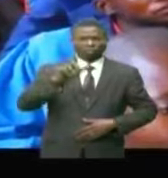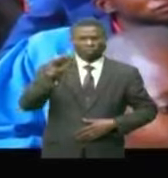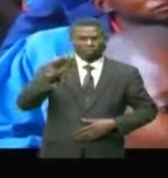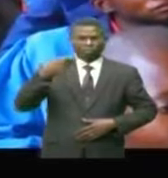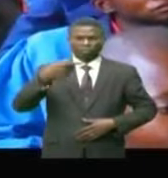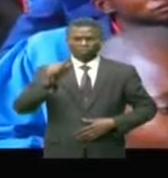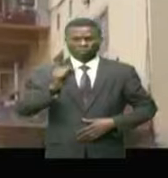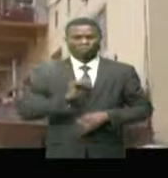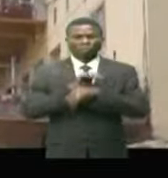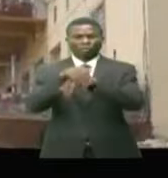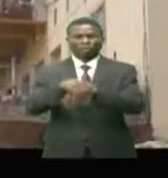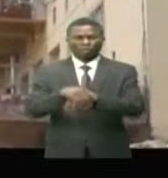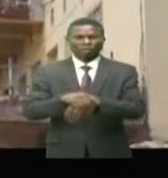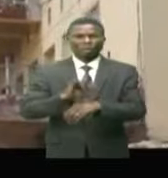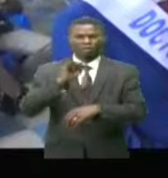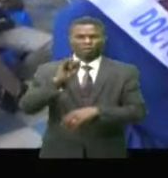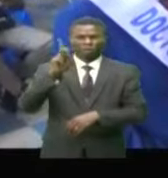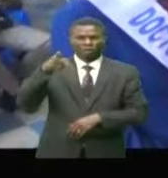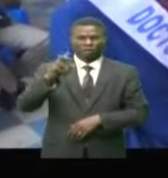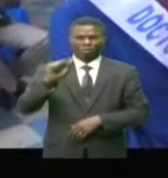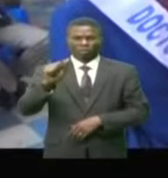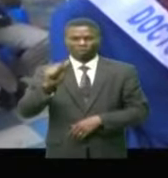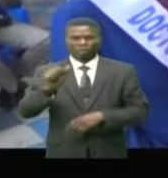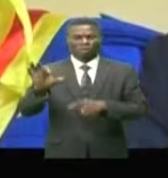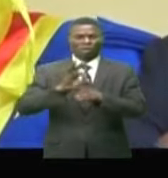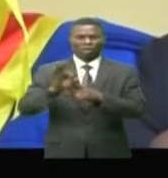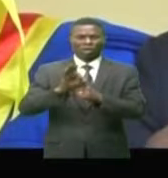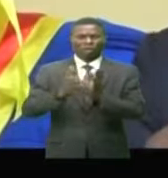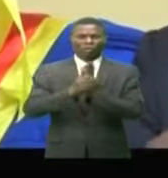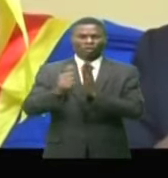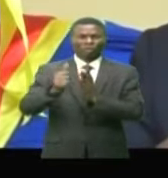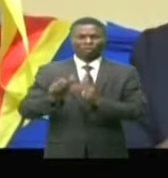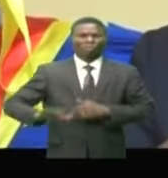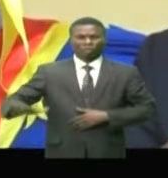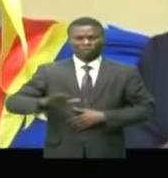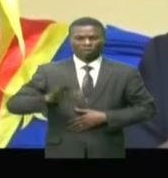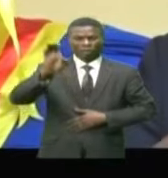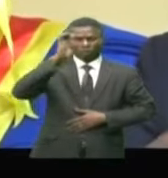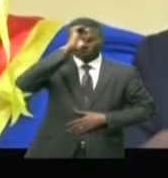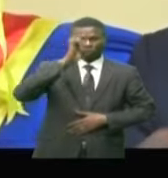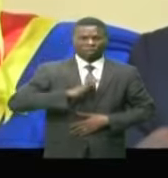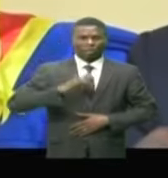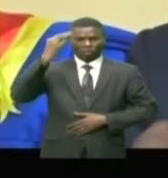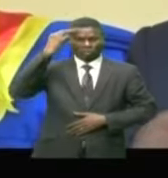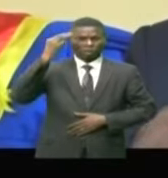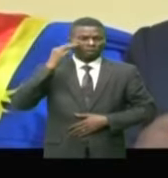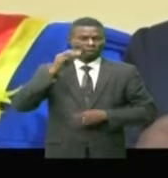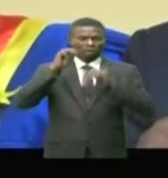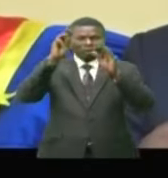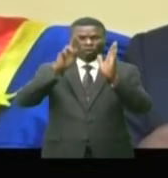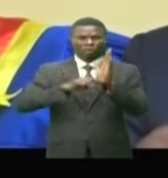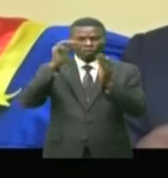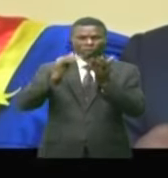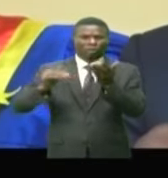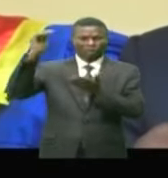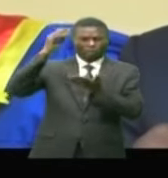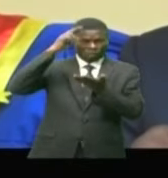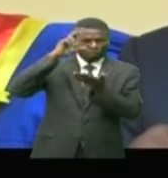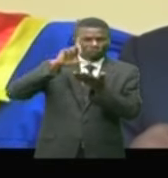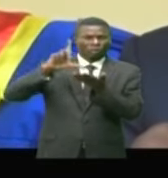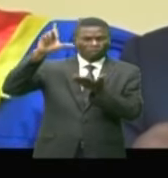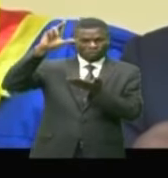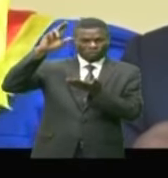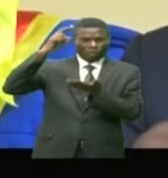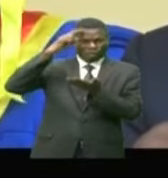la contribution de l'UPKAN à la formation des cadres utiles au pays. Son Excellence, Monsieur le ministre de l'Enseignement supérieur et